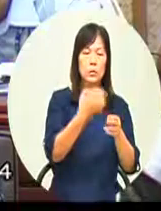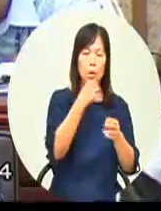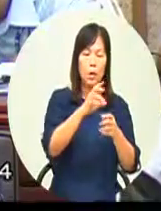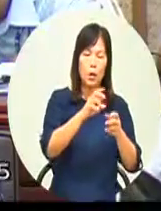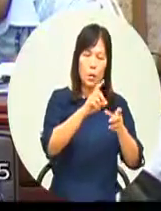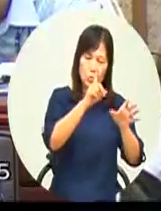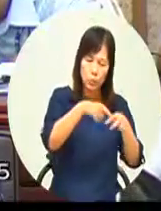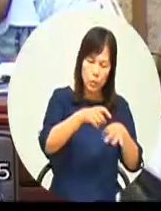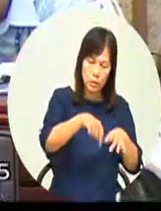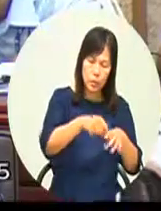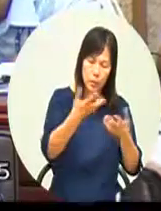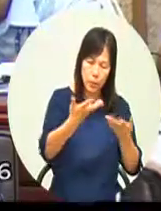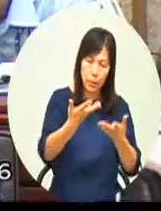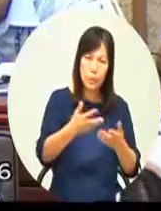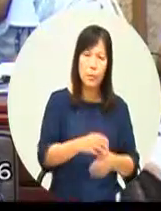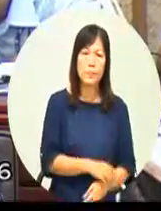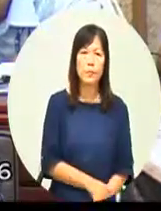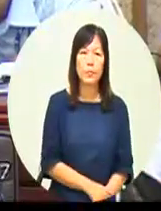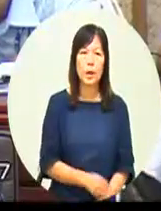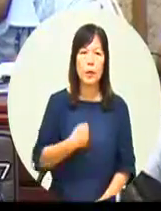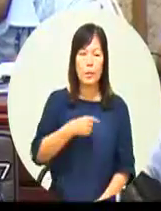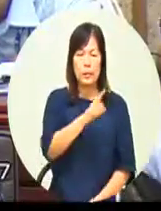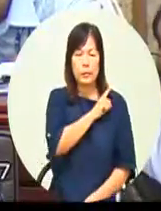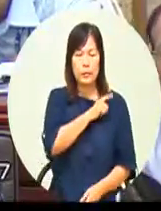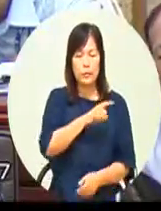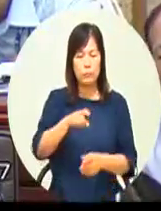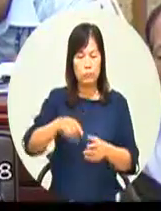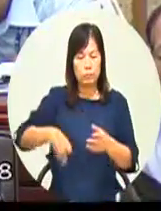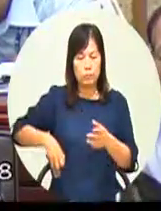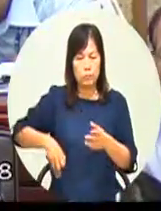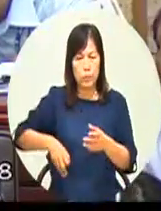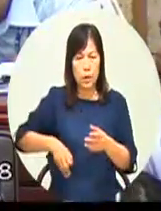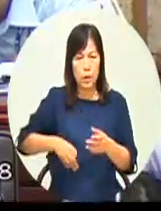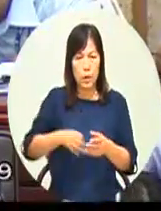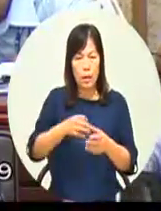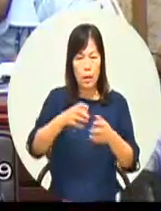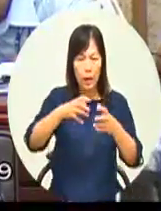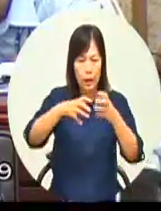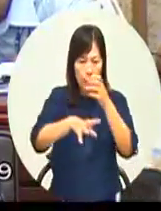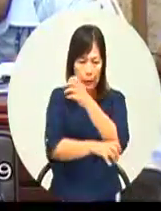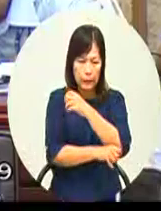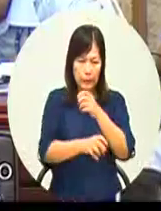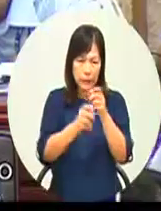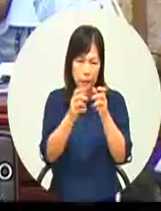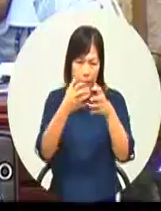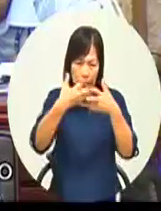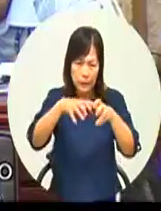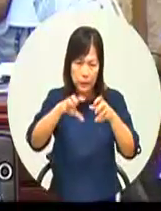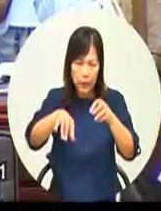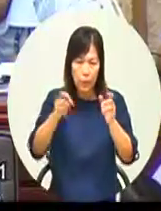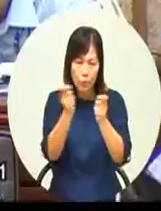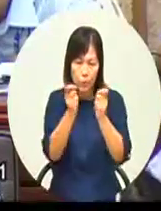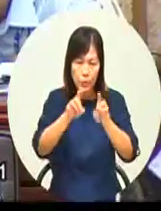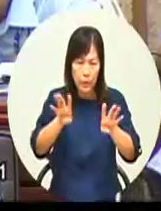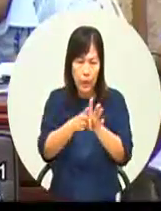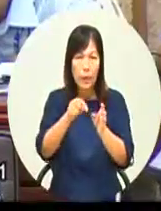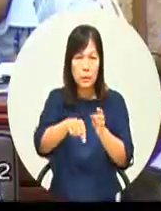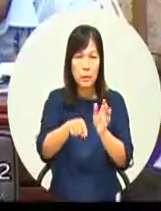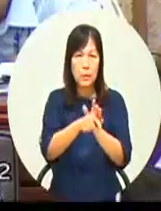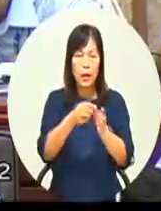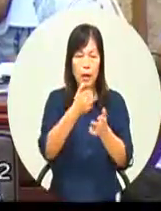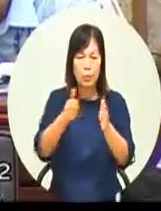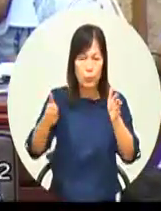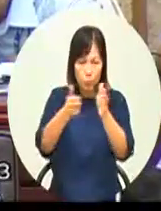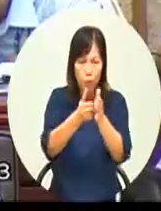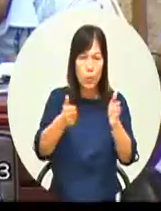运部分它主要是有自偿性的部分，就是我们机场附近的开发。那另一部分就是它的运量的